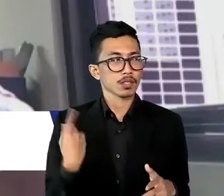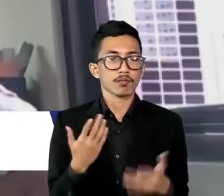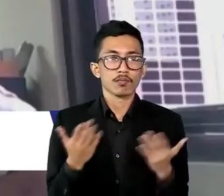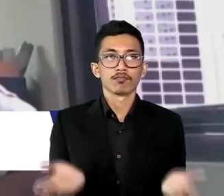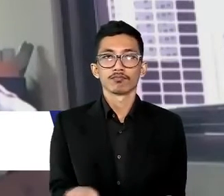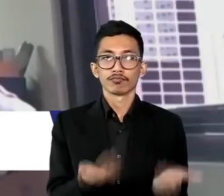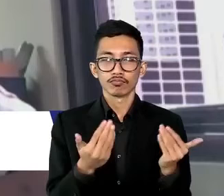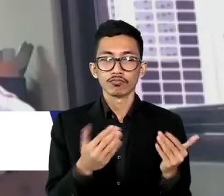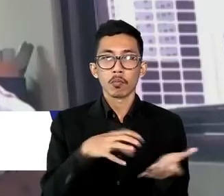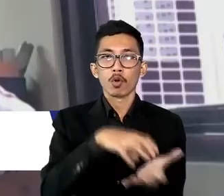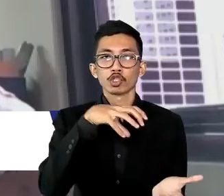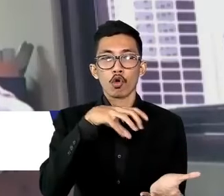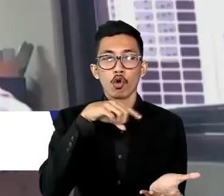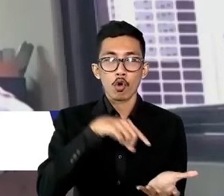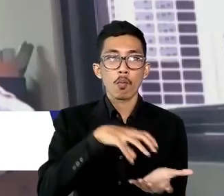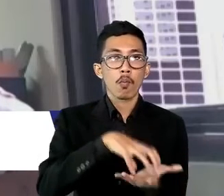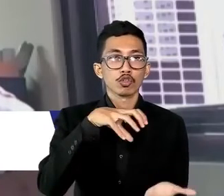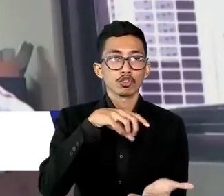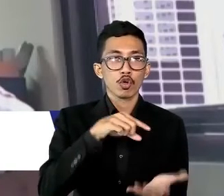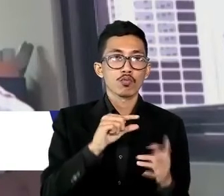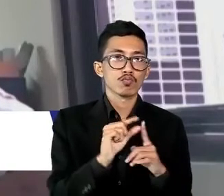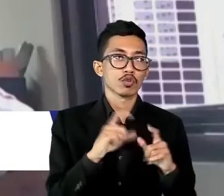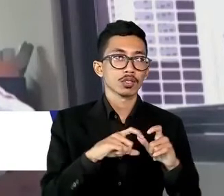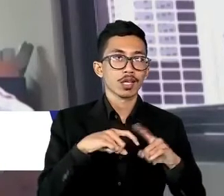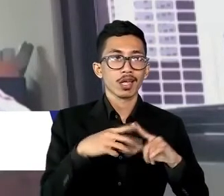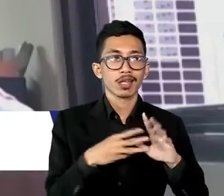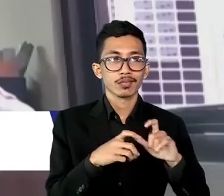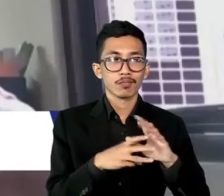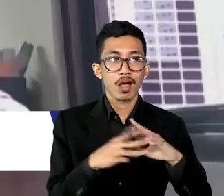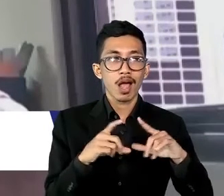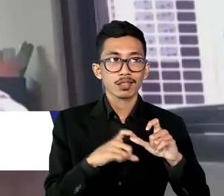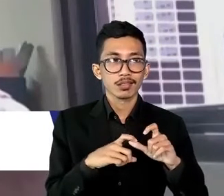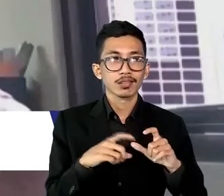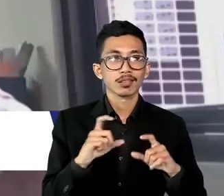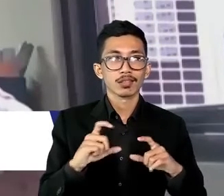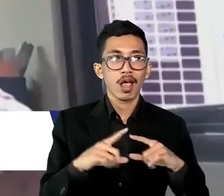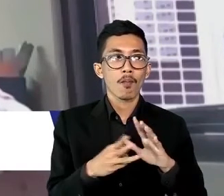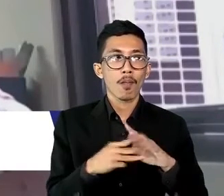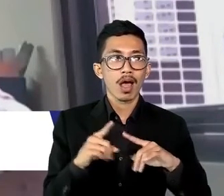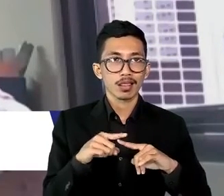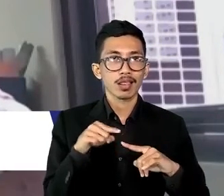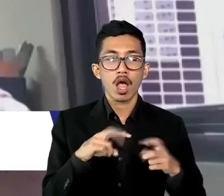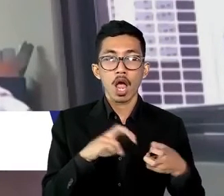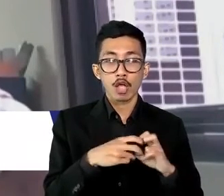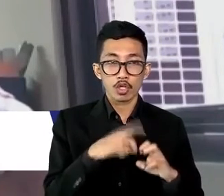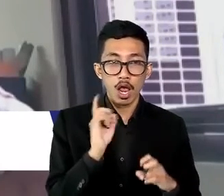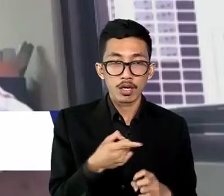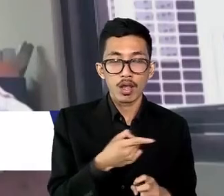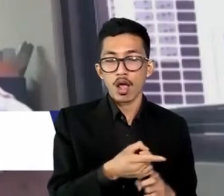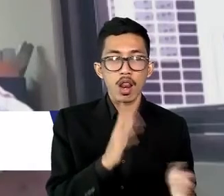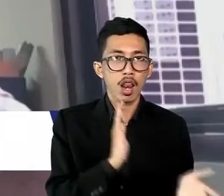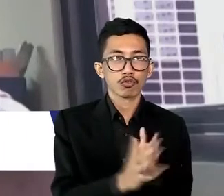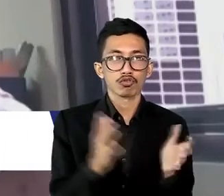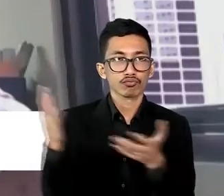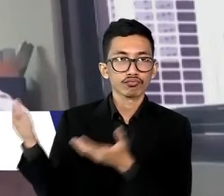secara swadaya, yang mana di bawah binaan dari Puskesmas Kecamatan, apabila ada kasus kematian di rumah, kami langsung